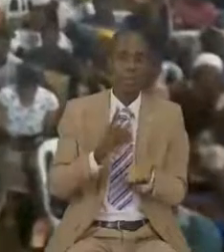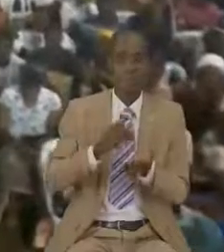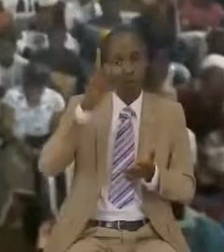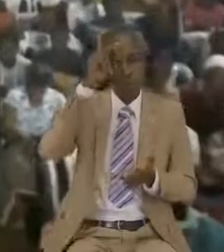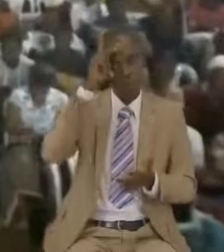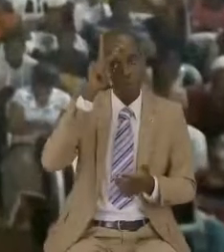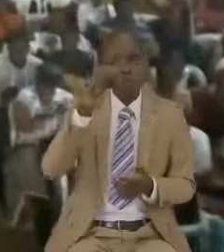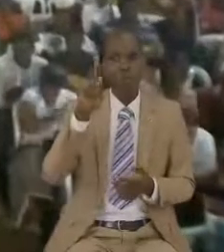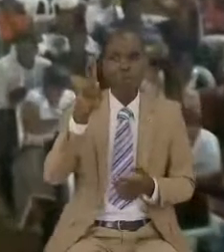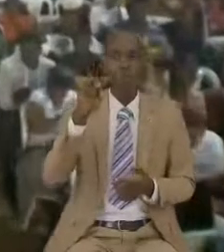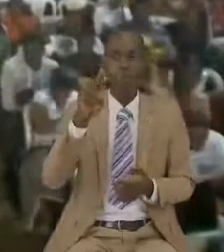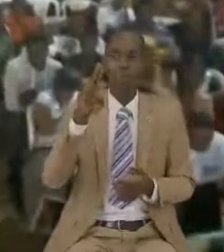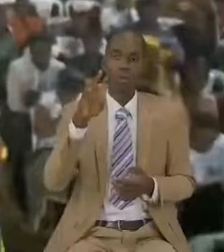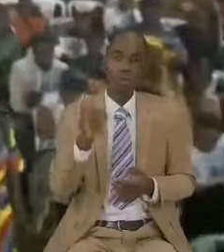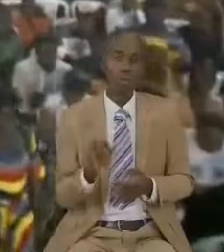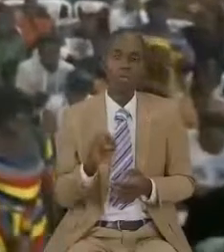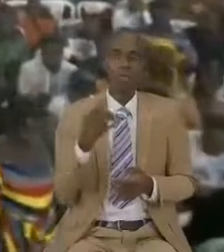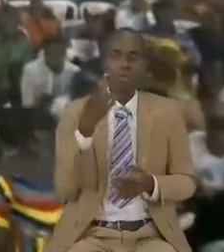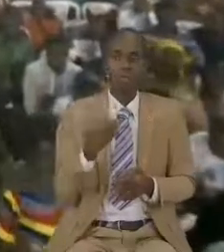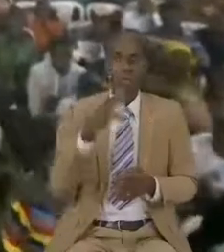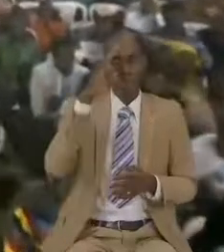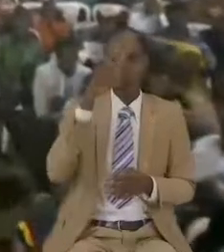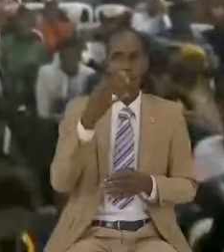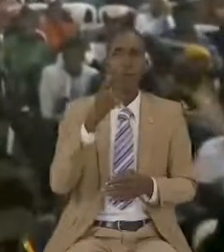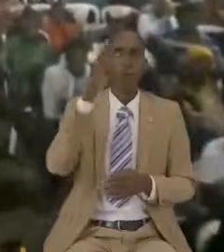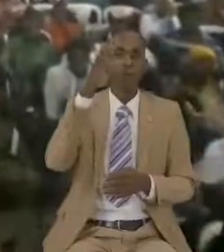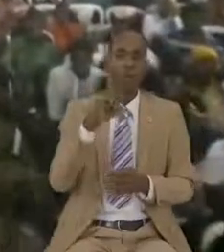L'homme de Dieu que vous venez d'écouter ce soir,